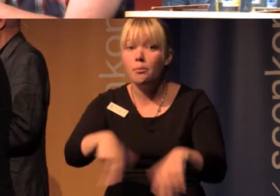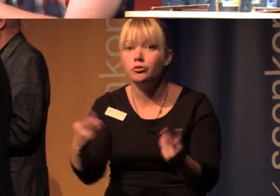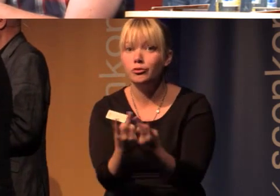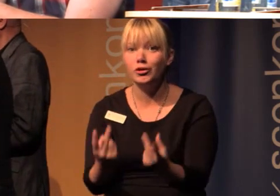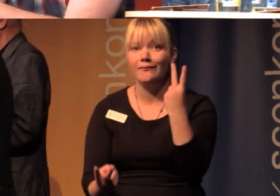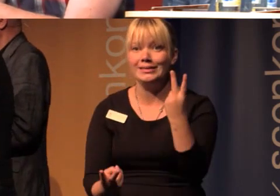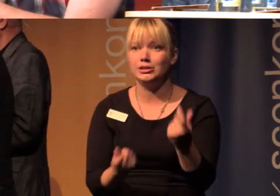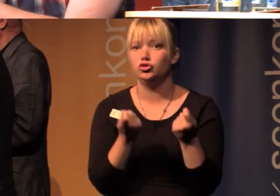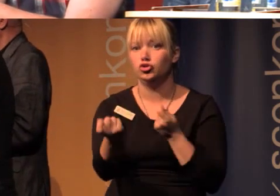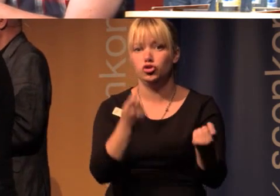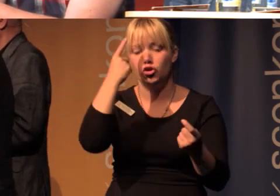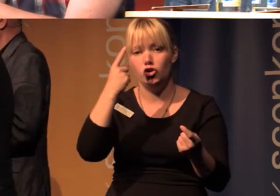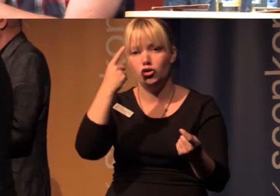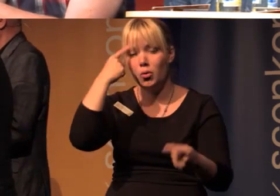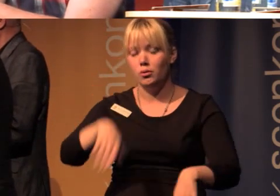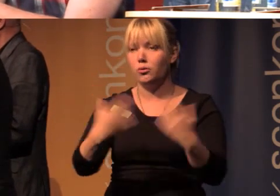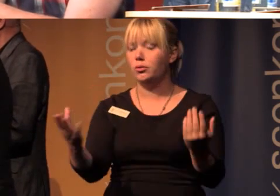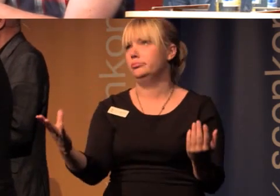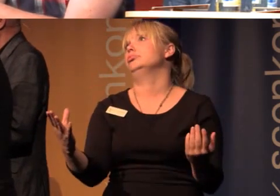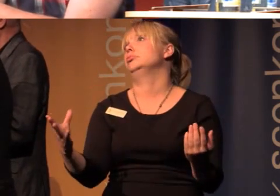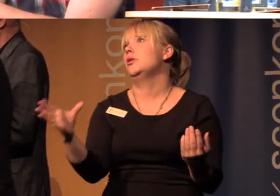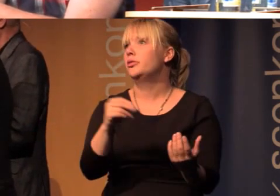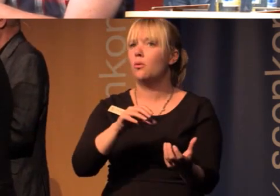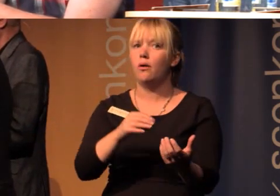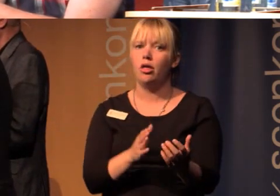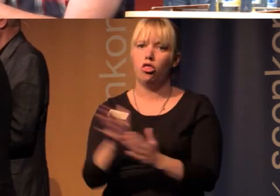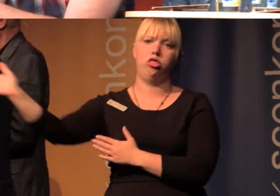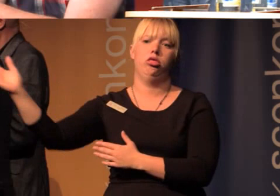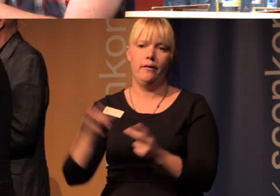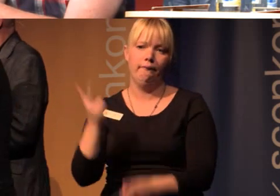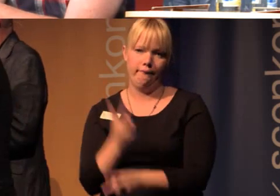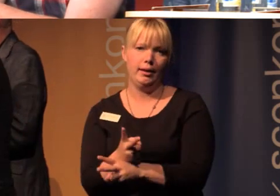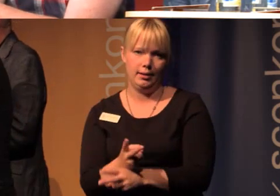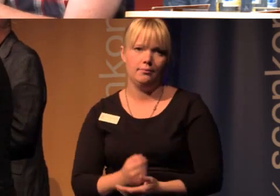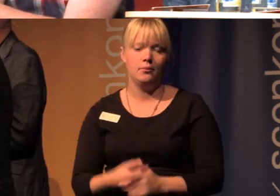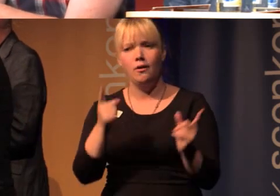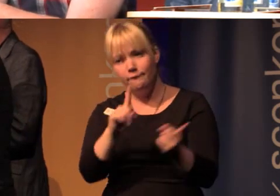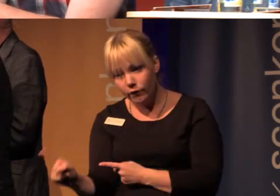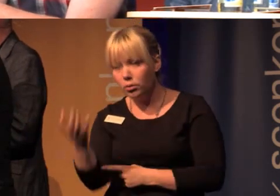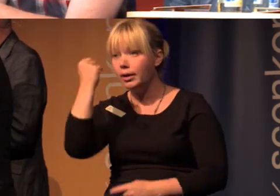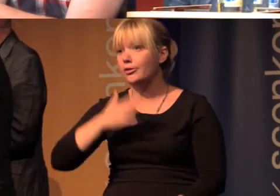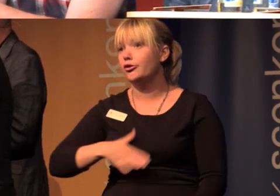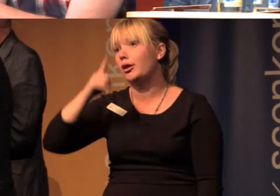helt förödande i det avseendet om man nu vill tillgängliggöra det här för folket. För folket kan ju alltid